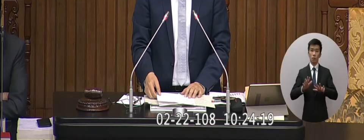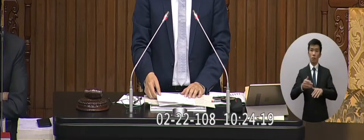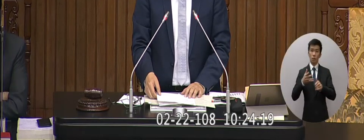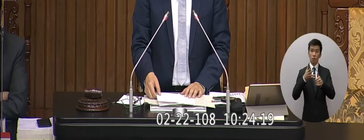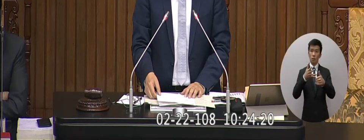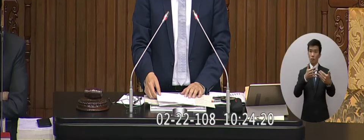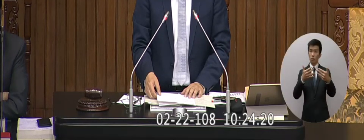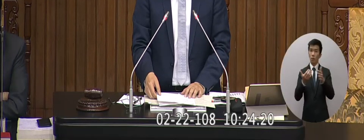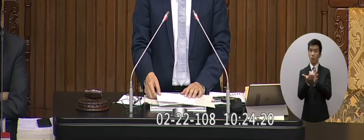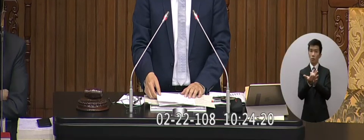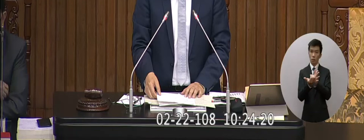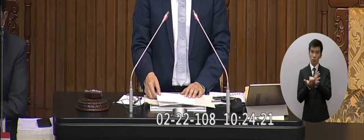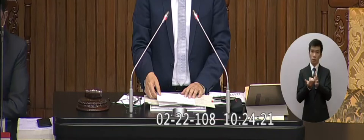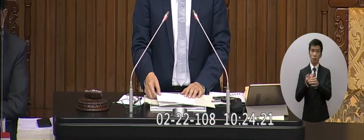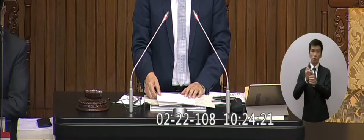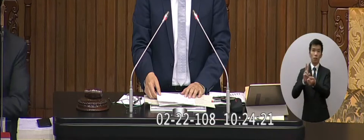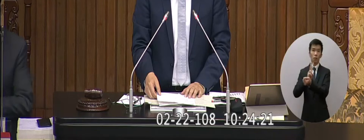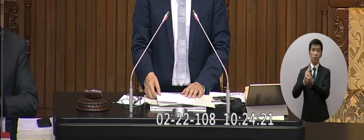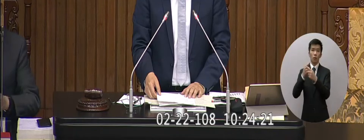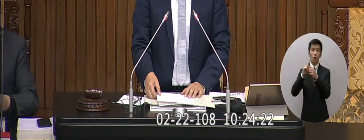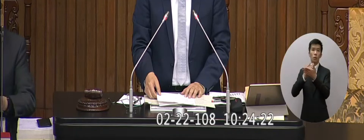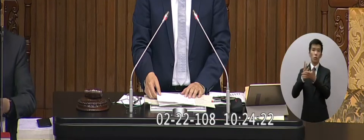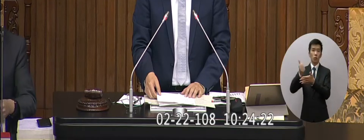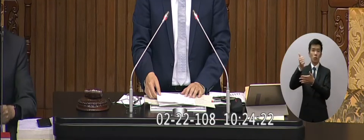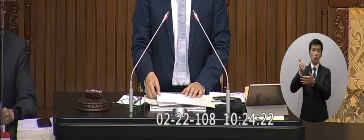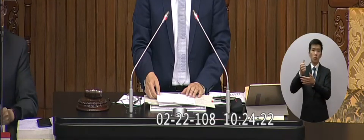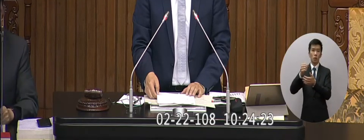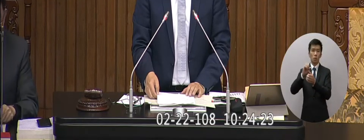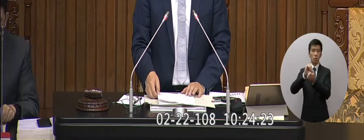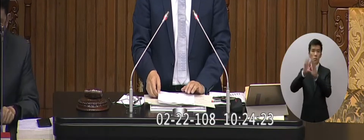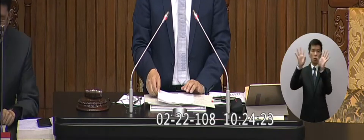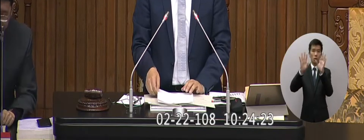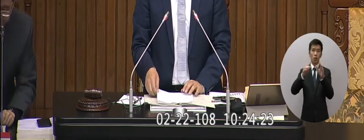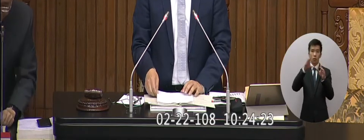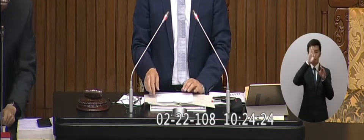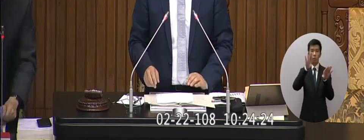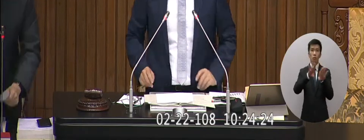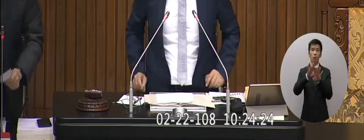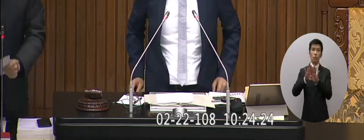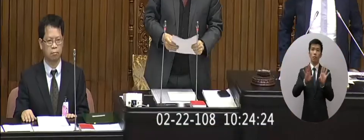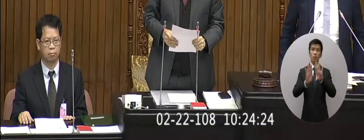之前，先请林秘书长报告部会首长请假情形。